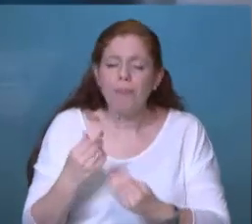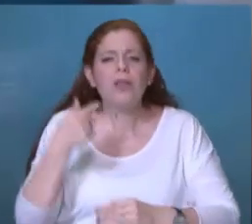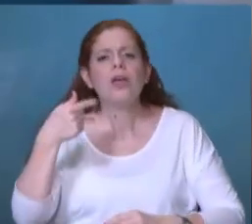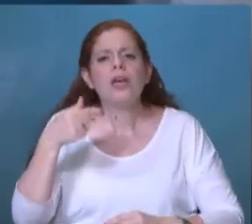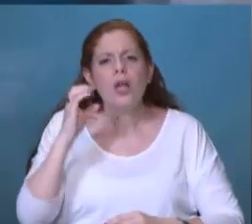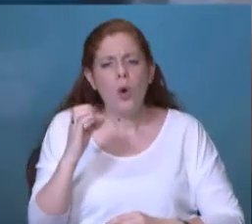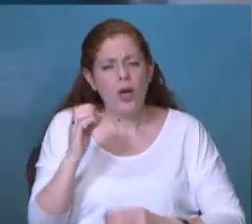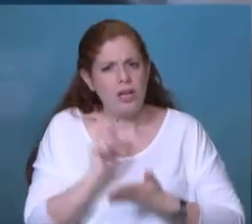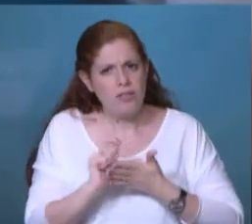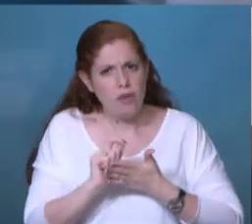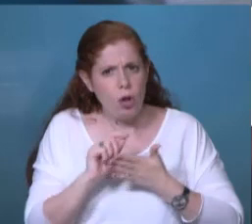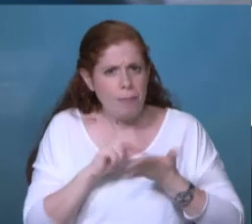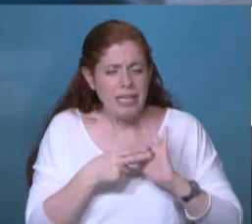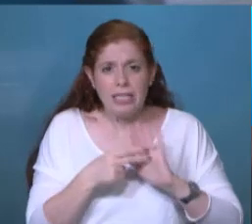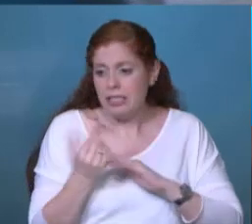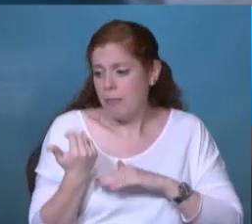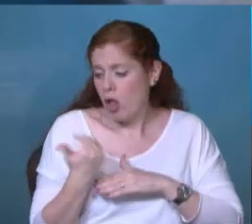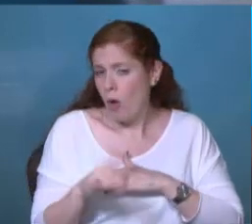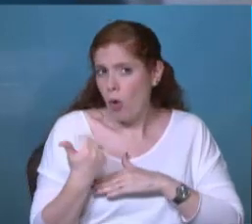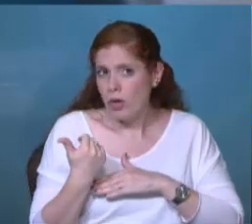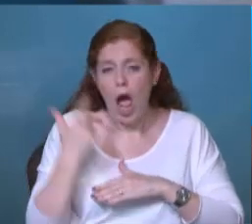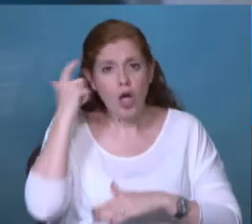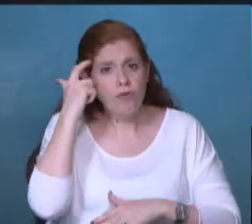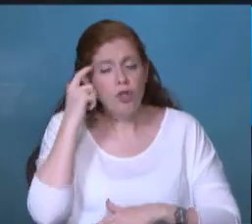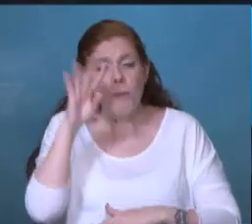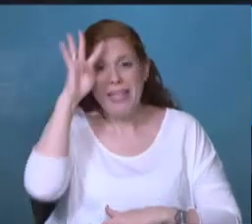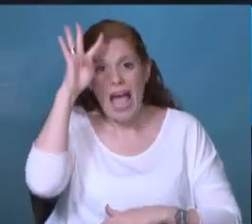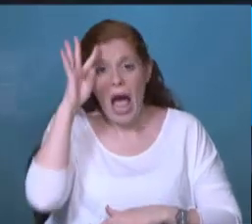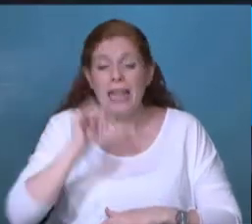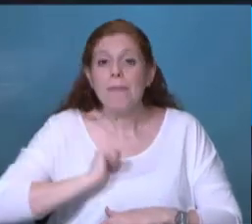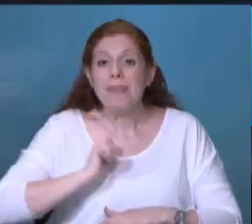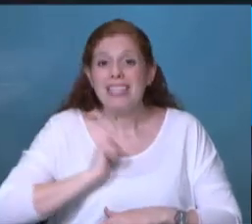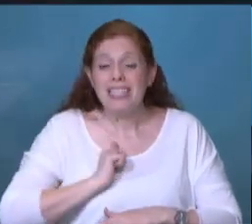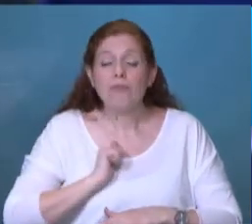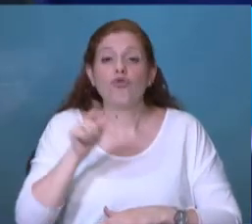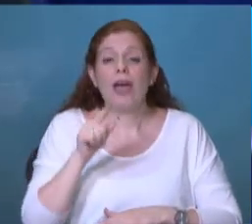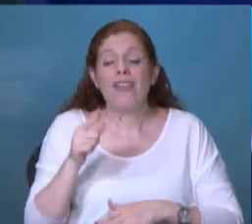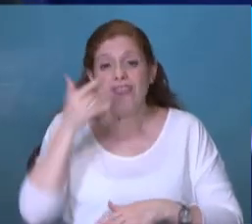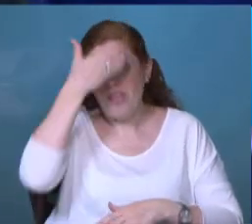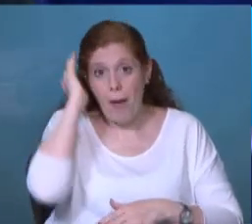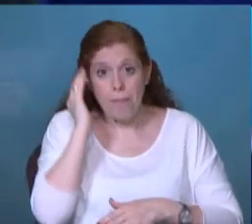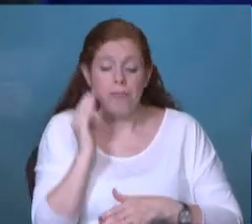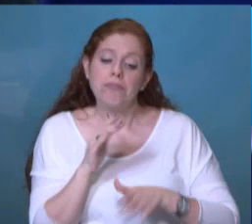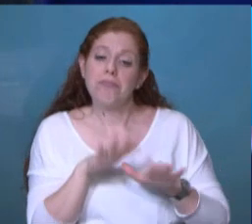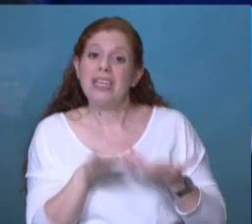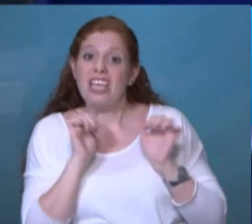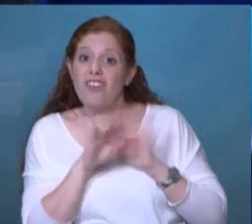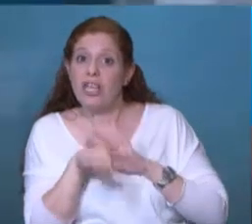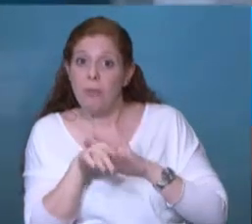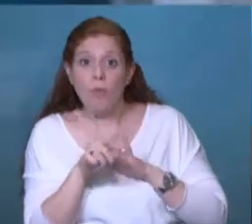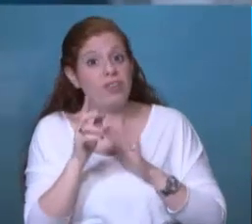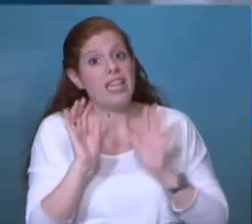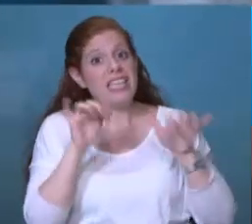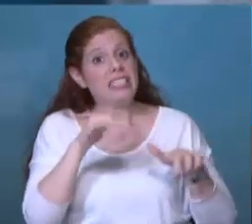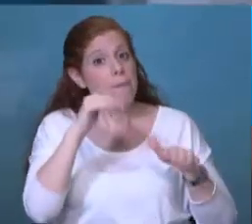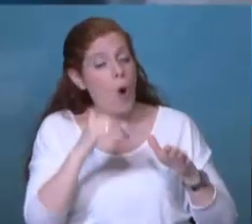כתבתנו המדינית, אז אם עד לאחרונה חשבנו שבטהרן ממתינים שטראמפ יפנה את מקומו, יגיע נשיא פחות מחמיר מבחינתם, לאחרונה זה